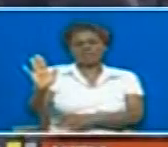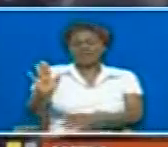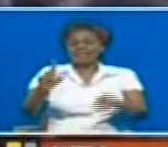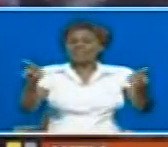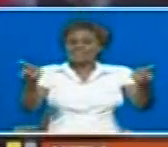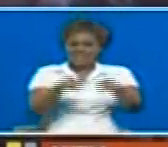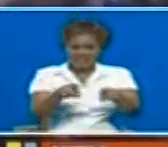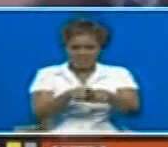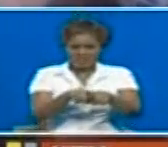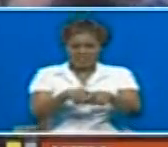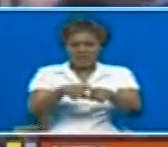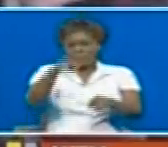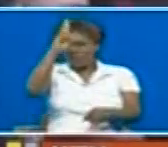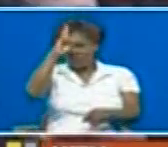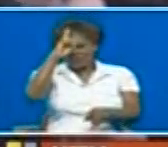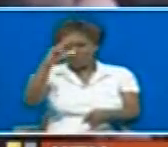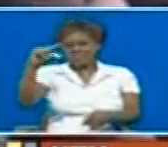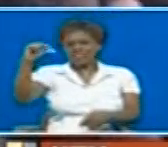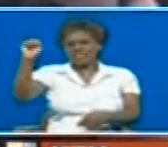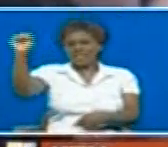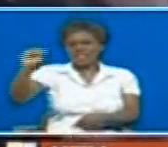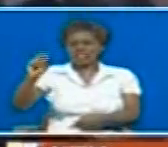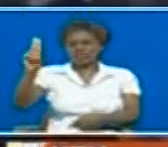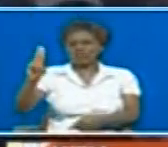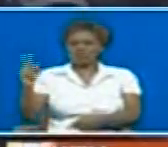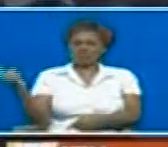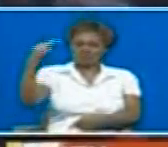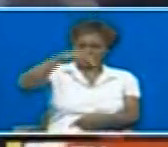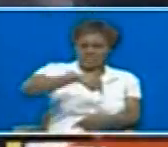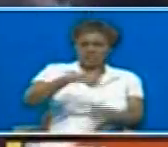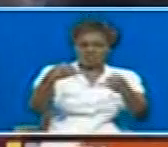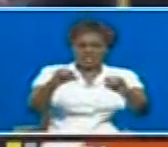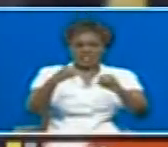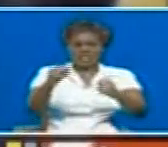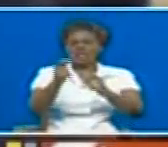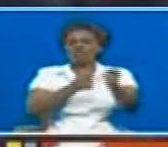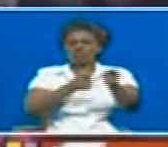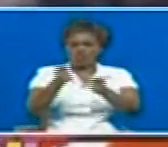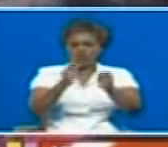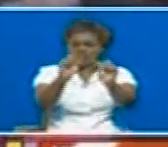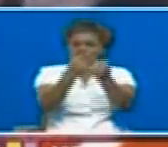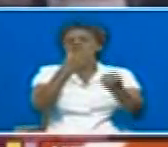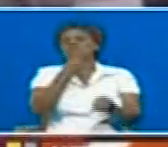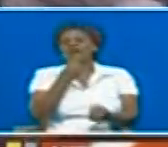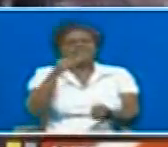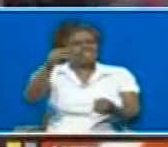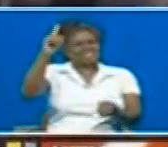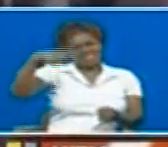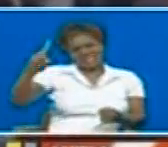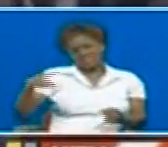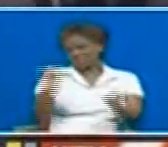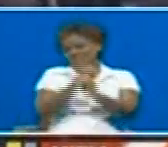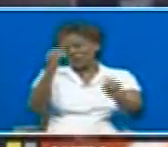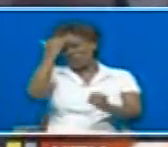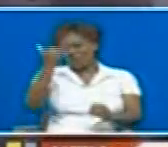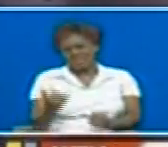Aidha, hatua ya polisi wa GSU kufika katika kituo cha kibiashara cha Chwele wakinuia kumuokoa haikufua dafu kwa